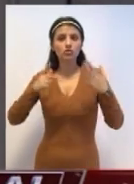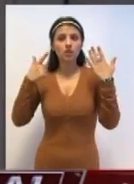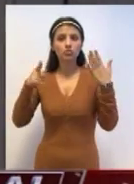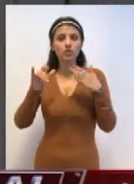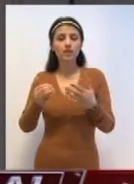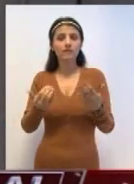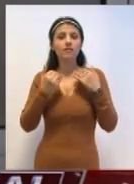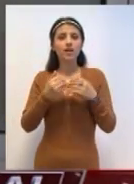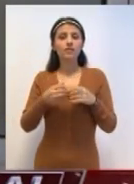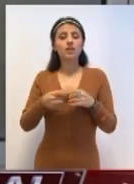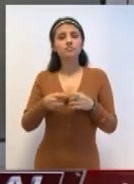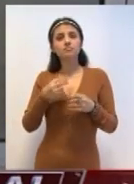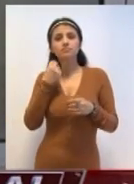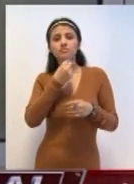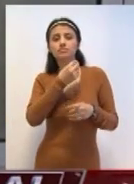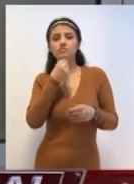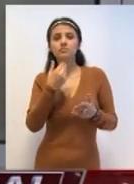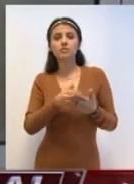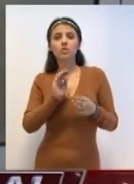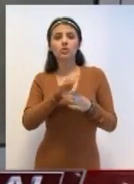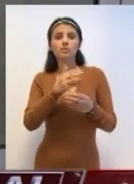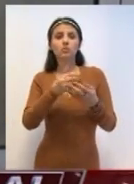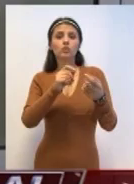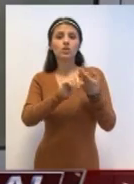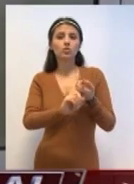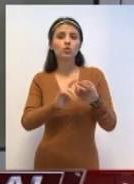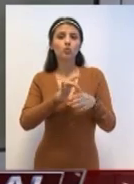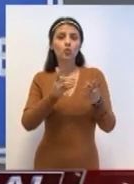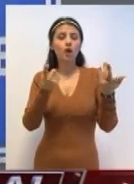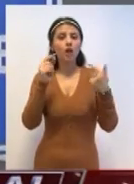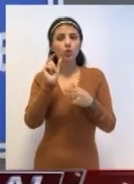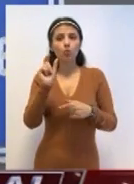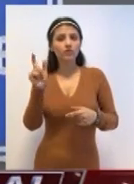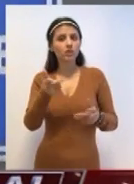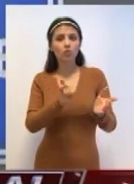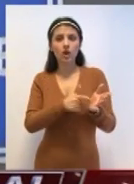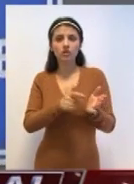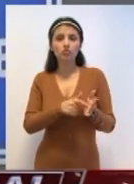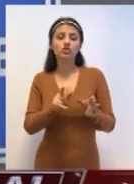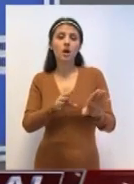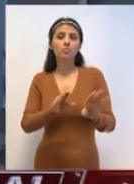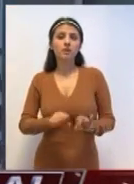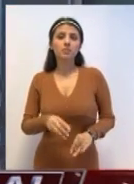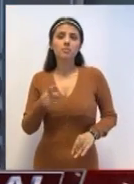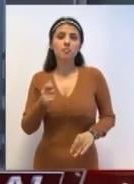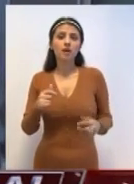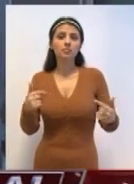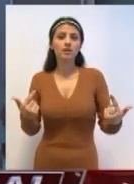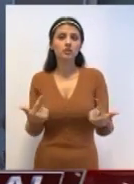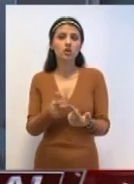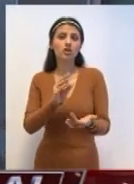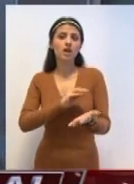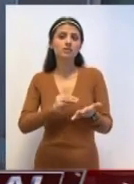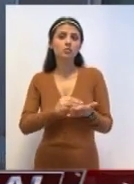ai lui, iar restul de 700 provin dintr-o răsplată asupra actului medical. Cu alte cuvinte, el nu ar fi cerut, ci doar